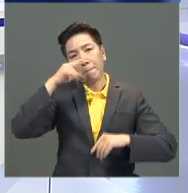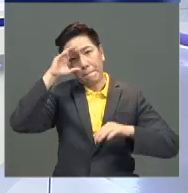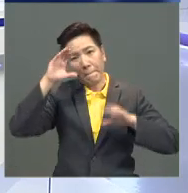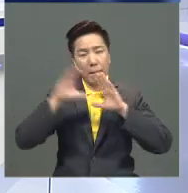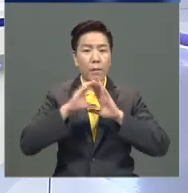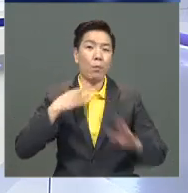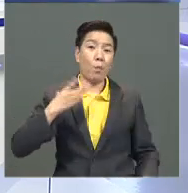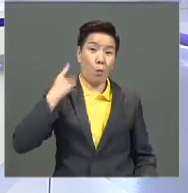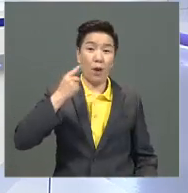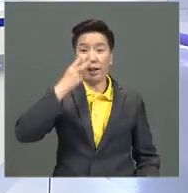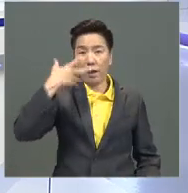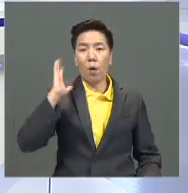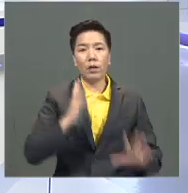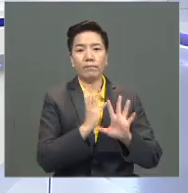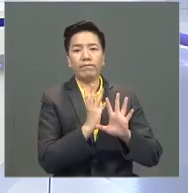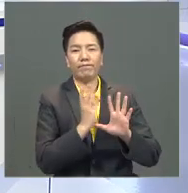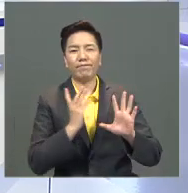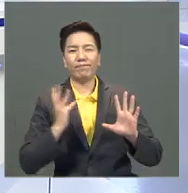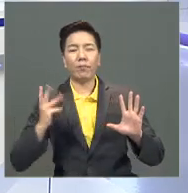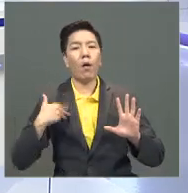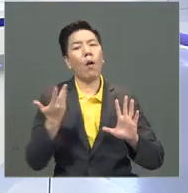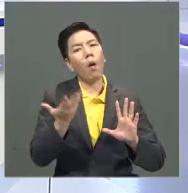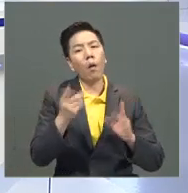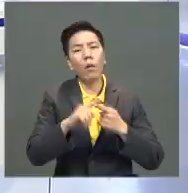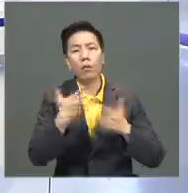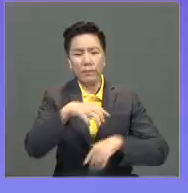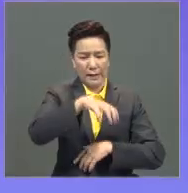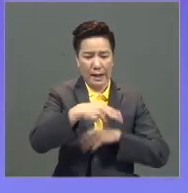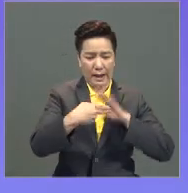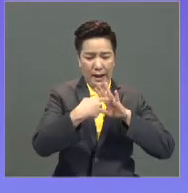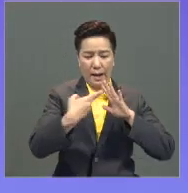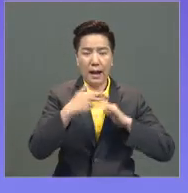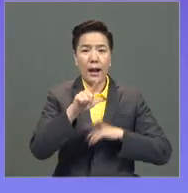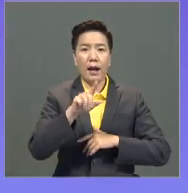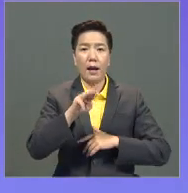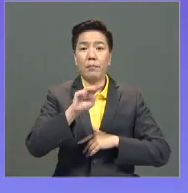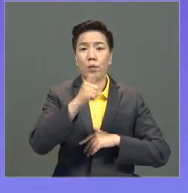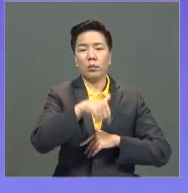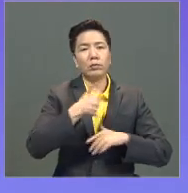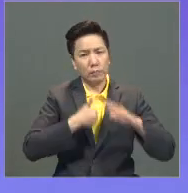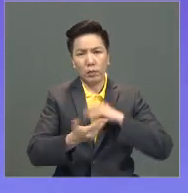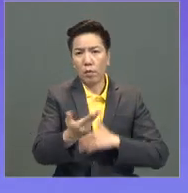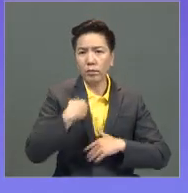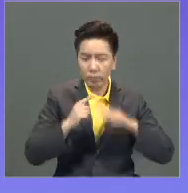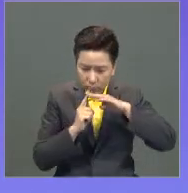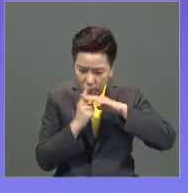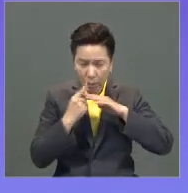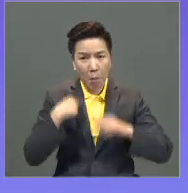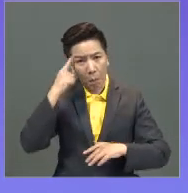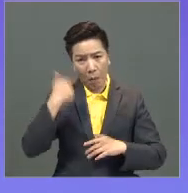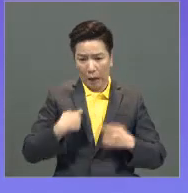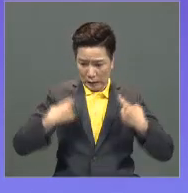พกันมาตั้งแต่เมื่อวานนี้แล้วก็ไปต่อคิวกันนะคะที่หน้าห้างแหลมทองเข้าไปตรวจเพื่อที่จะดูว่าตัวเองเนี่ยไม่